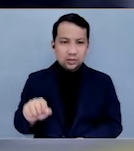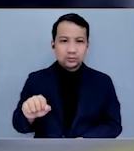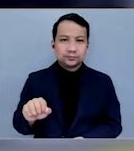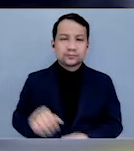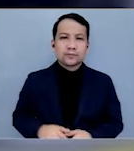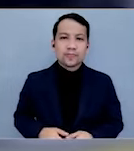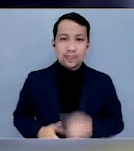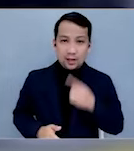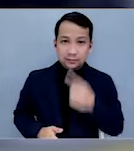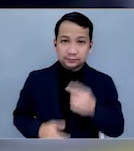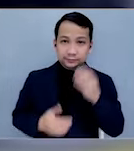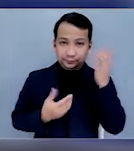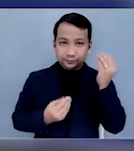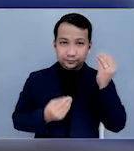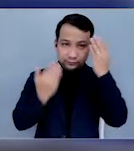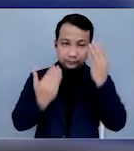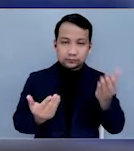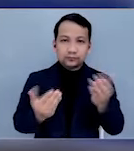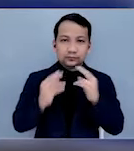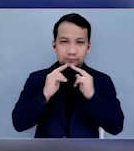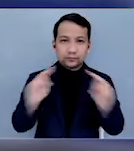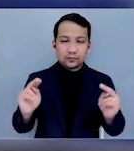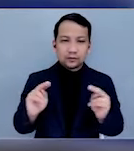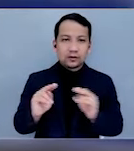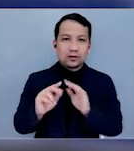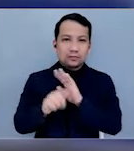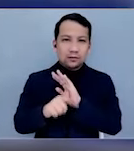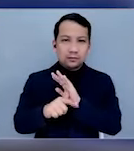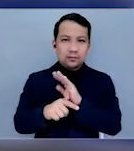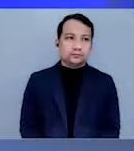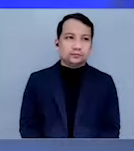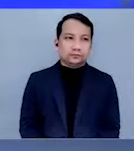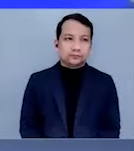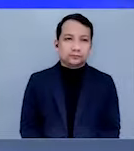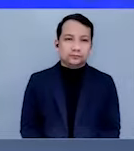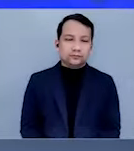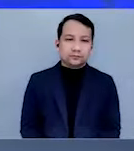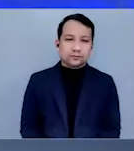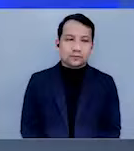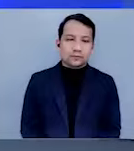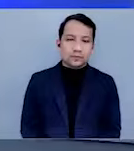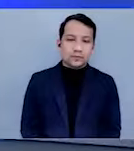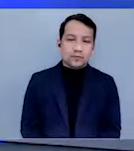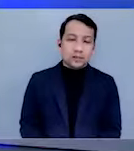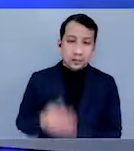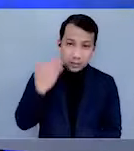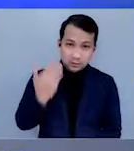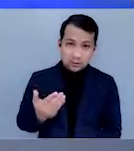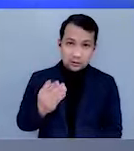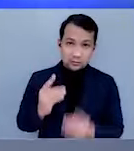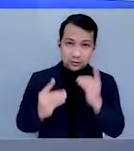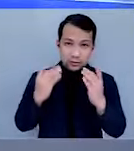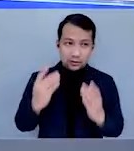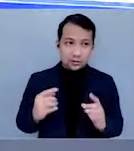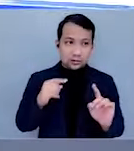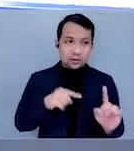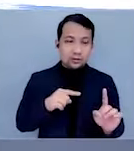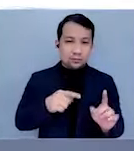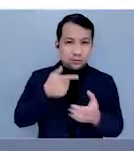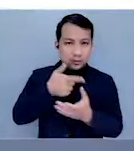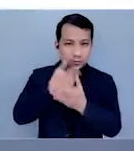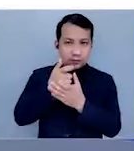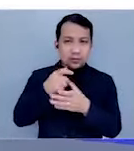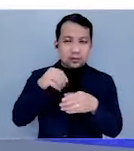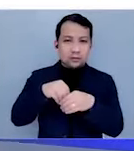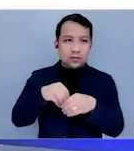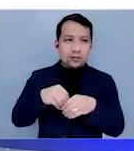buong detalye, kaugnay ng balitang yan, abangan maya-maya lang. Patay ang isang driver matapos pagbabarili ng kapwa motorista